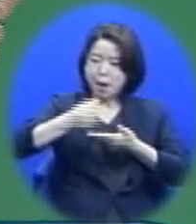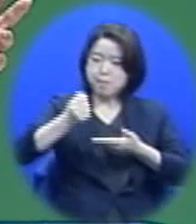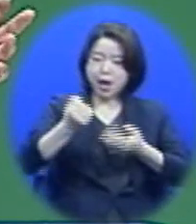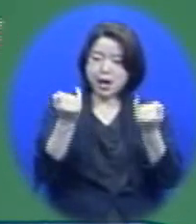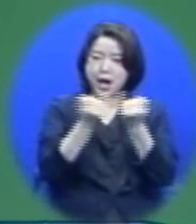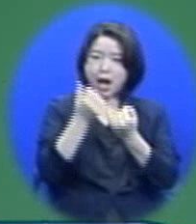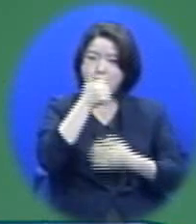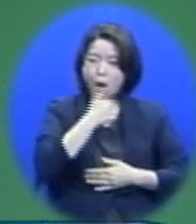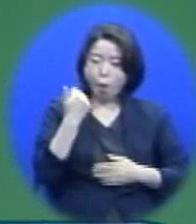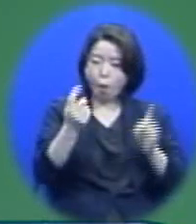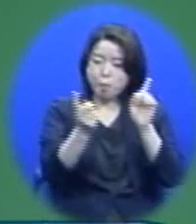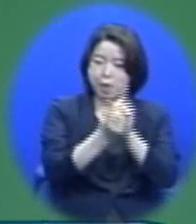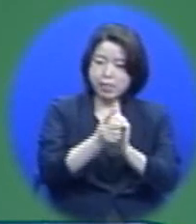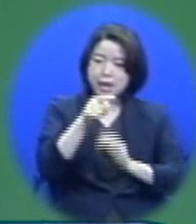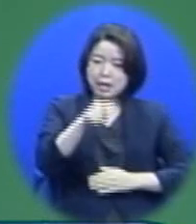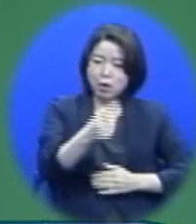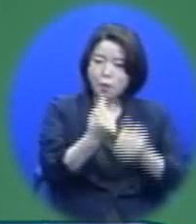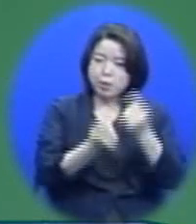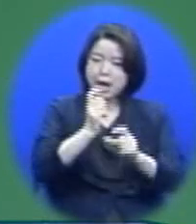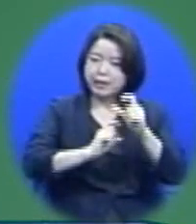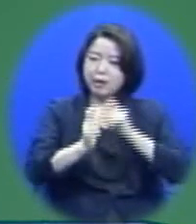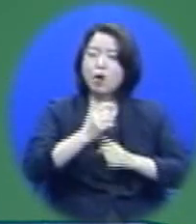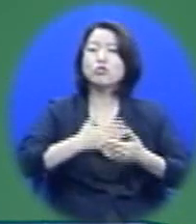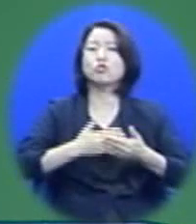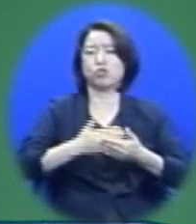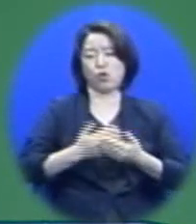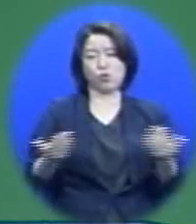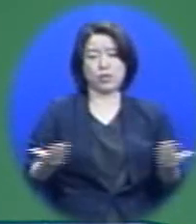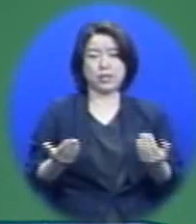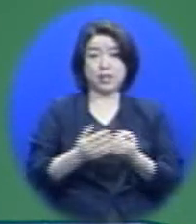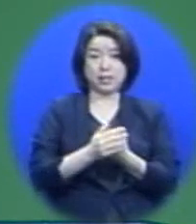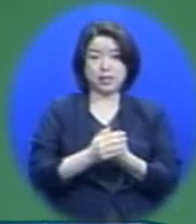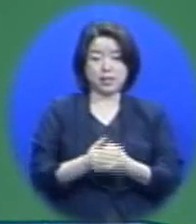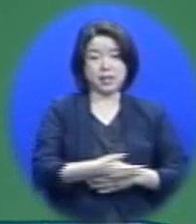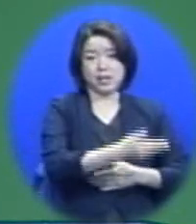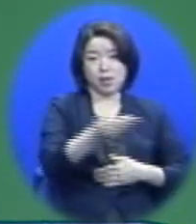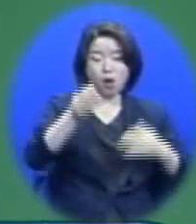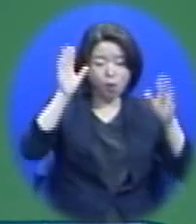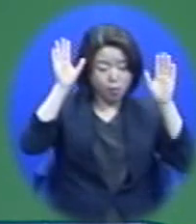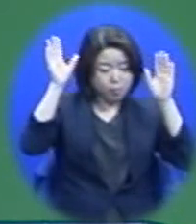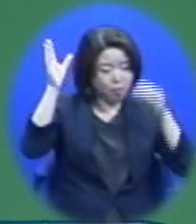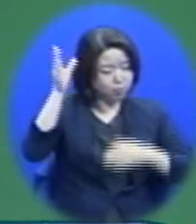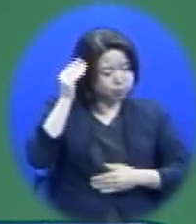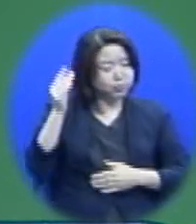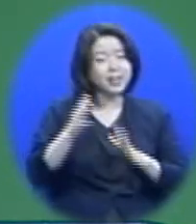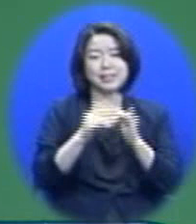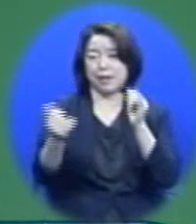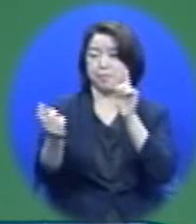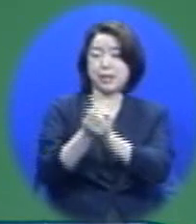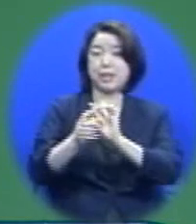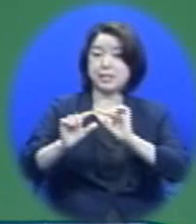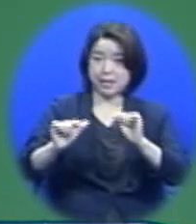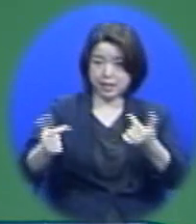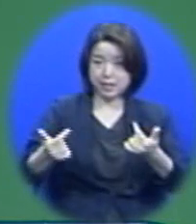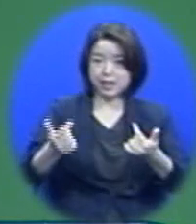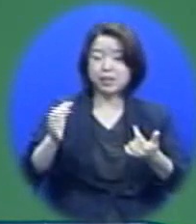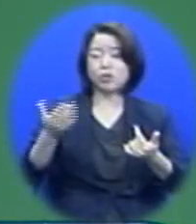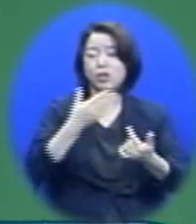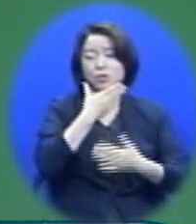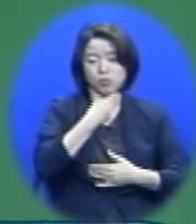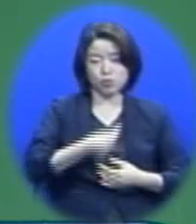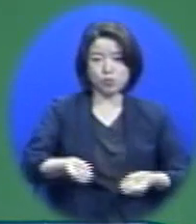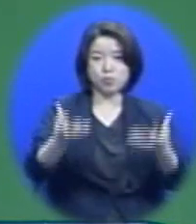더 두려운 일이라고 그랬습니다. 여러분은 미련한 사람 만나지 않게 되기를 축복합니다. 얼마나 무서운 일인지